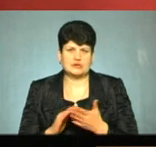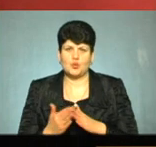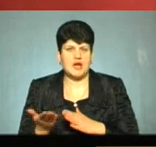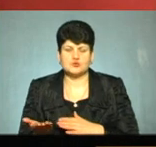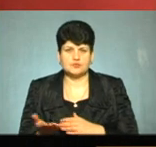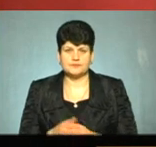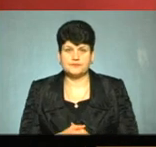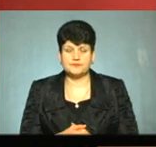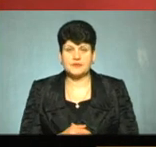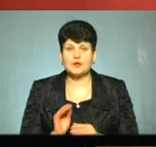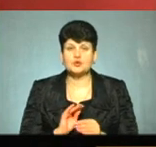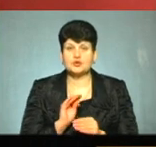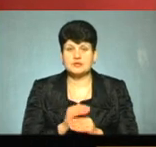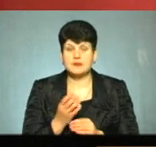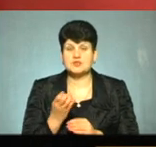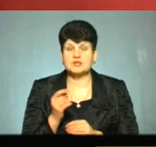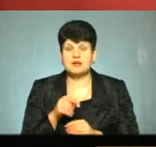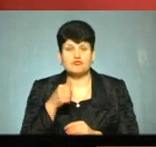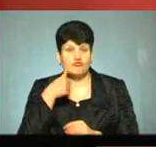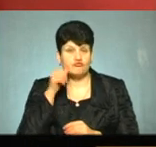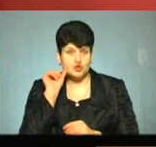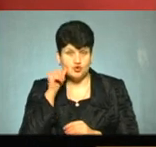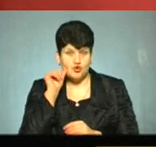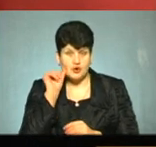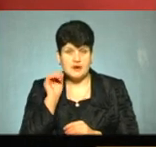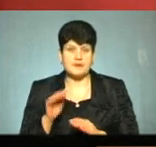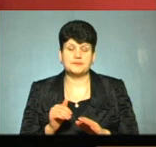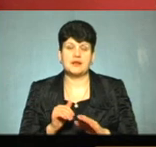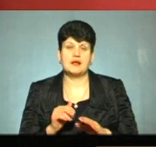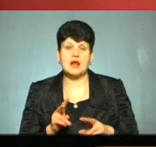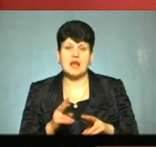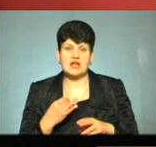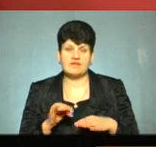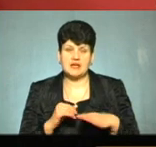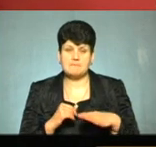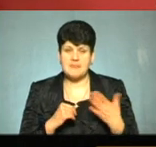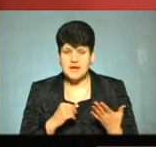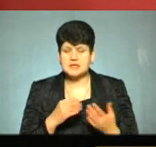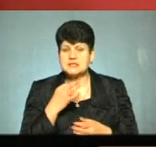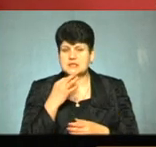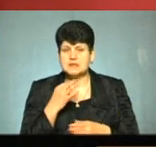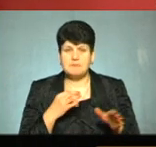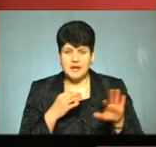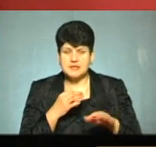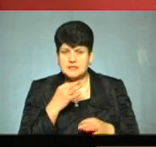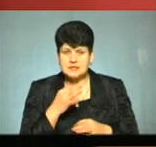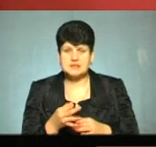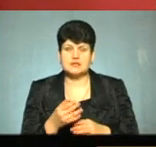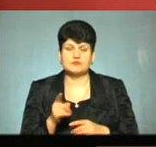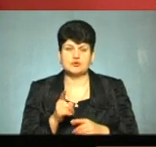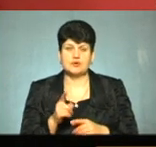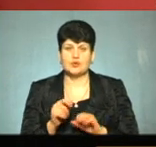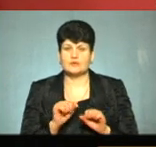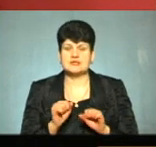ситуацію. Власне, додам ще те, що вчора, зокрема, Лівий берег повідомив, що на міжвідомчій нараді під